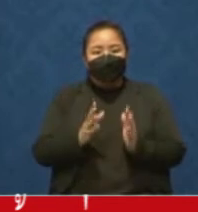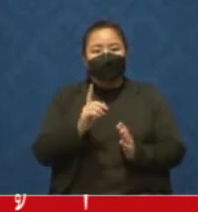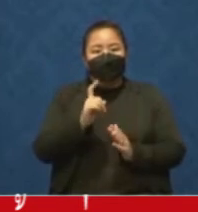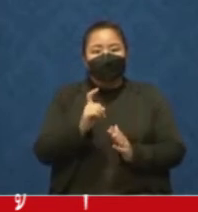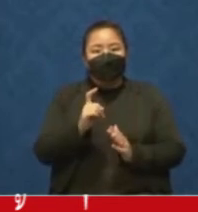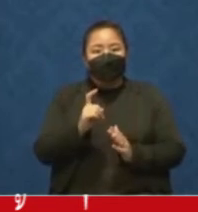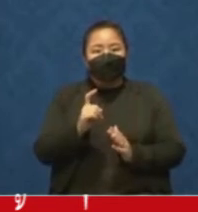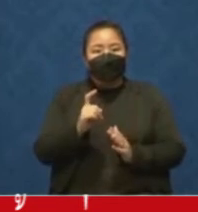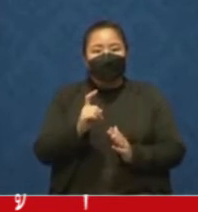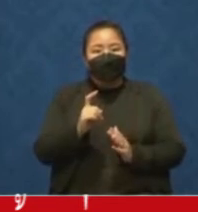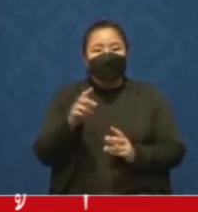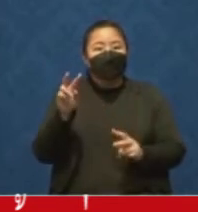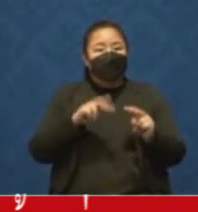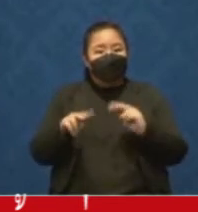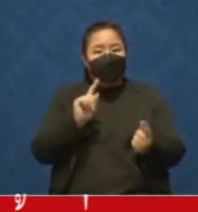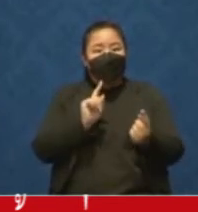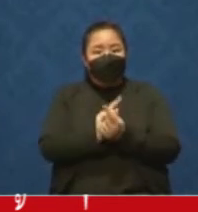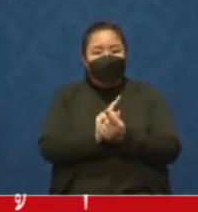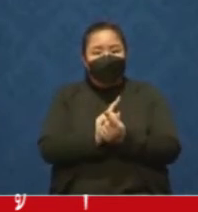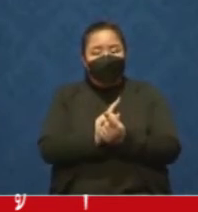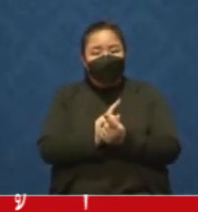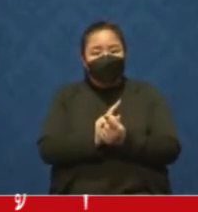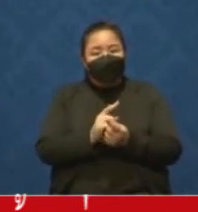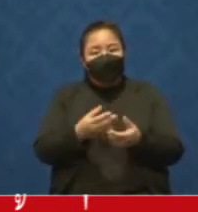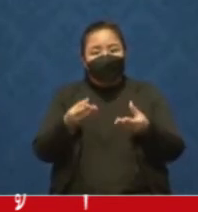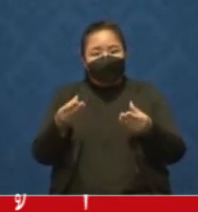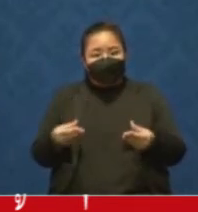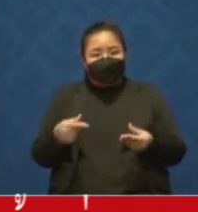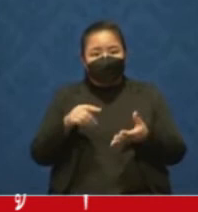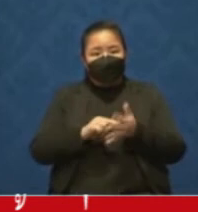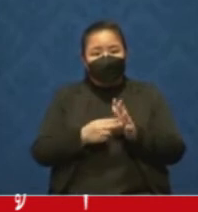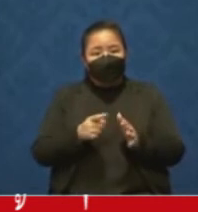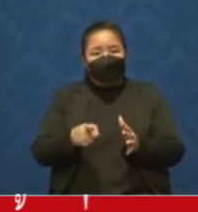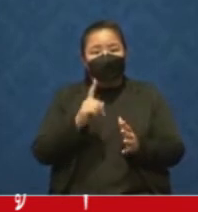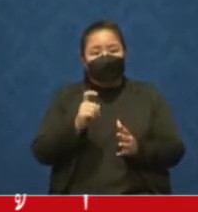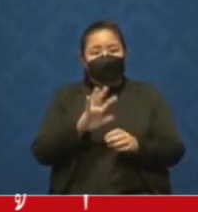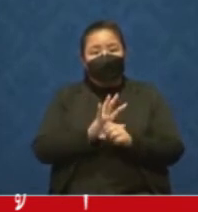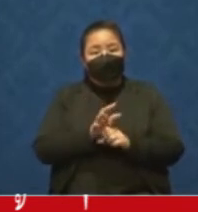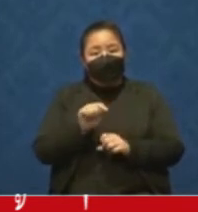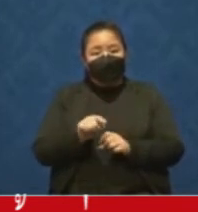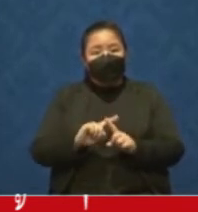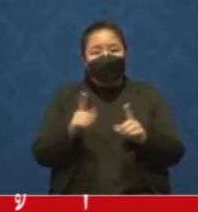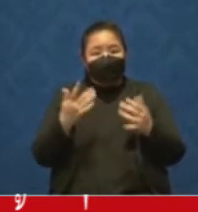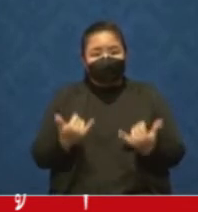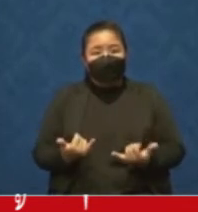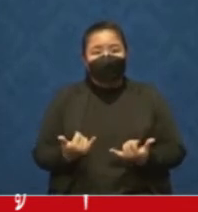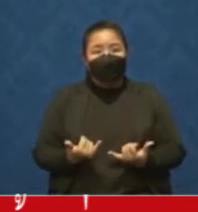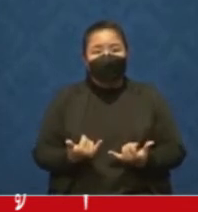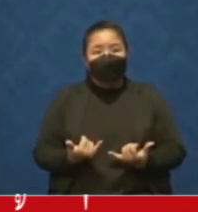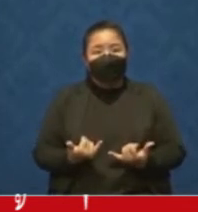แต่ละคนที่ตรวดพบเช้อโควิรายงานเป็คนตายจากเชือโควิดแต่ปัจจุบัน